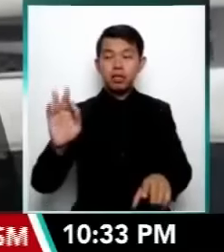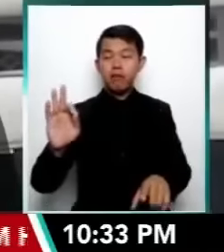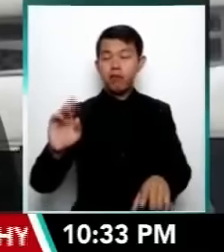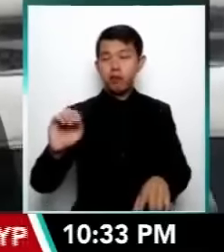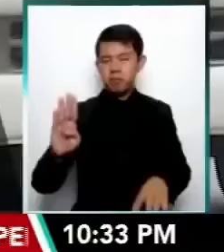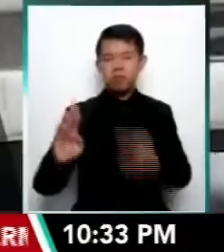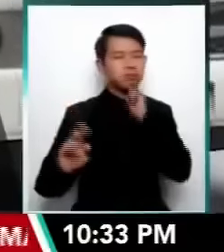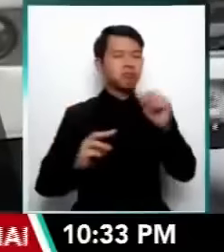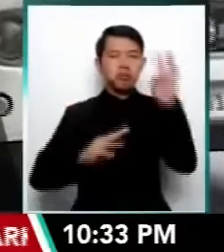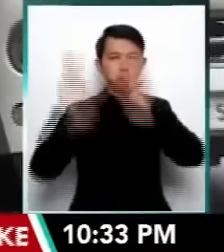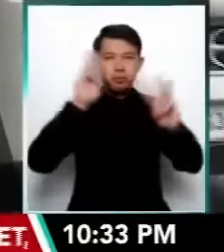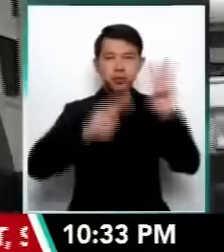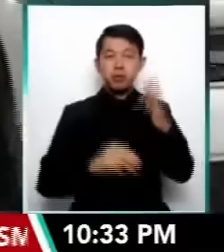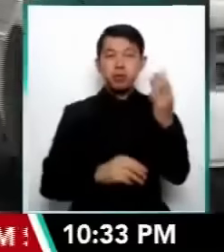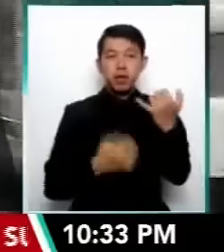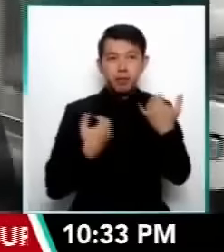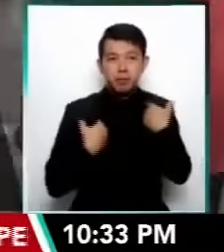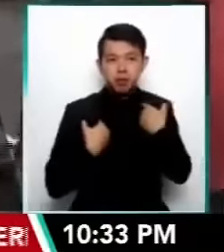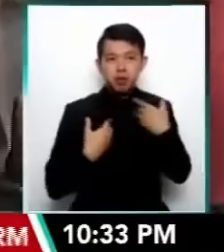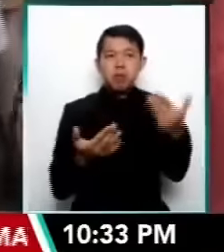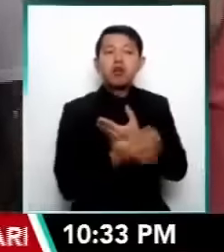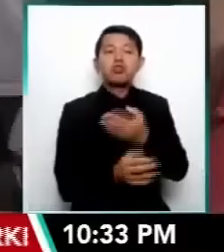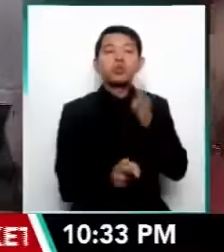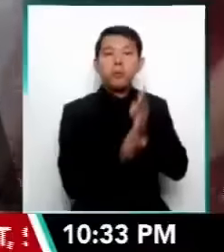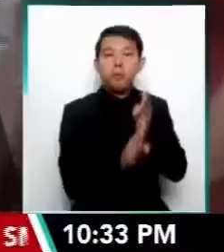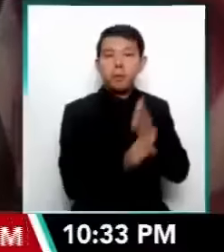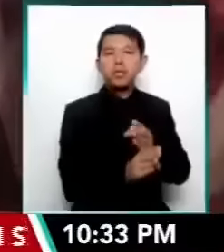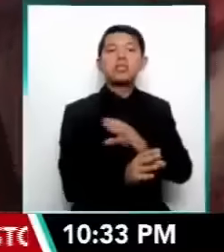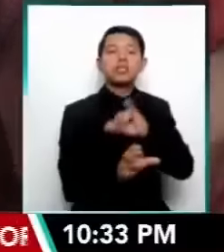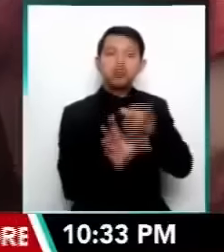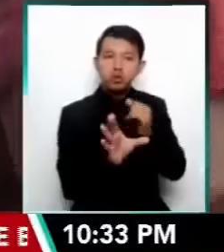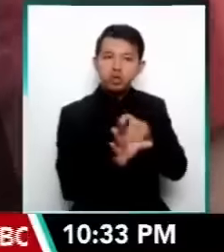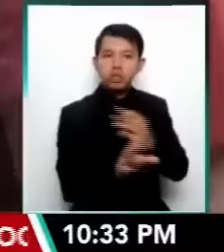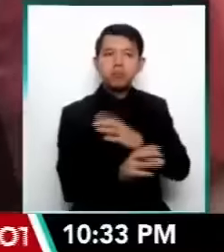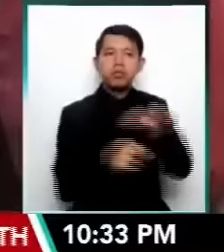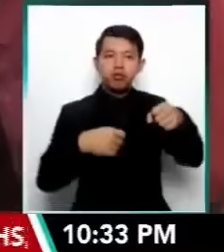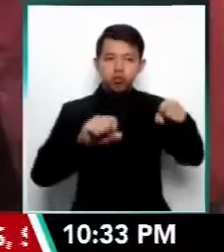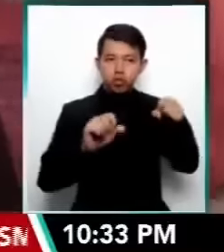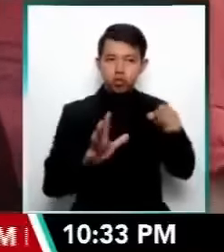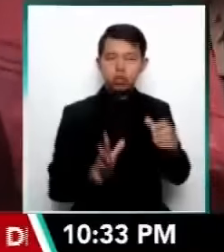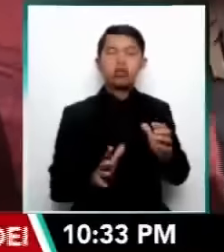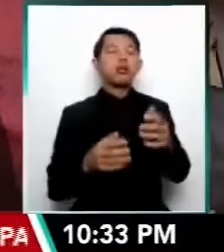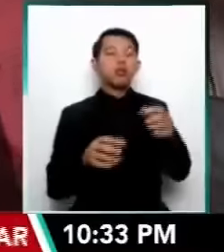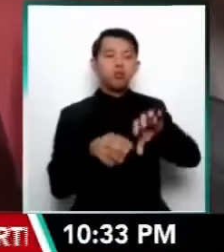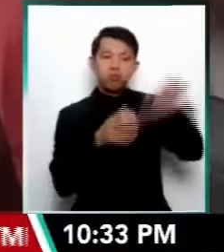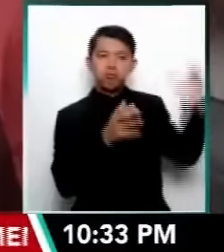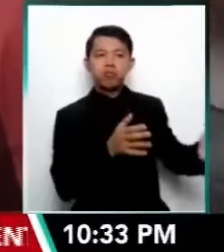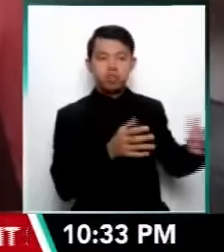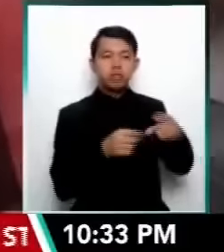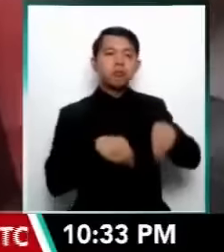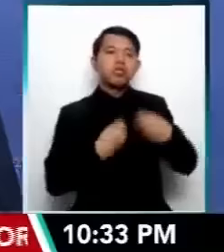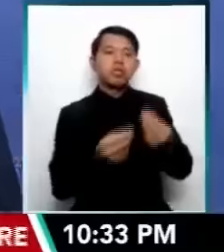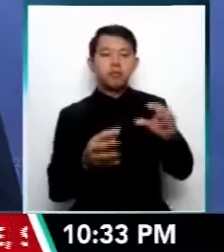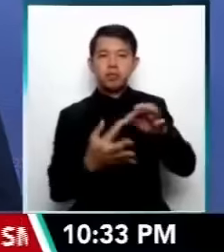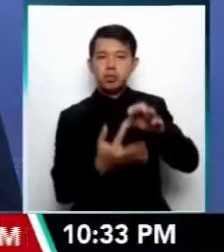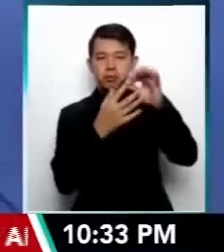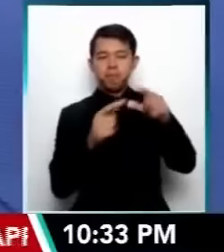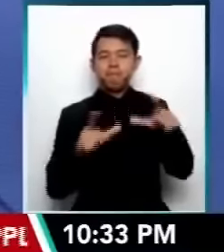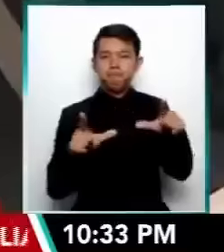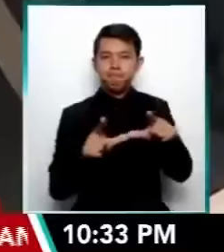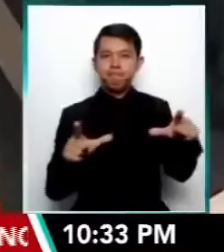modern jeepney na bibigyan nila ng special permit. Sa Pasig kanina, takbuhan ng mga pasaherong nais makasakay sa modern jeep.